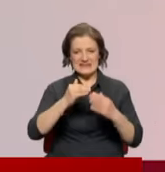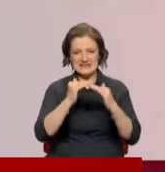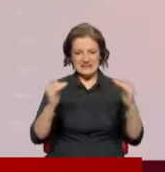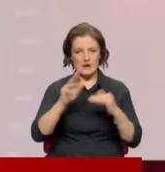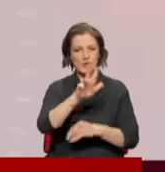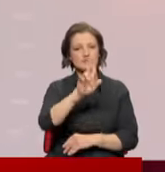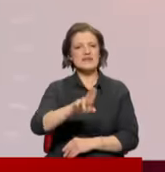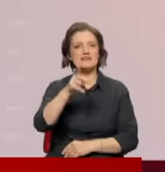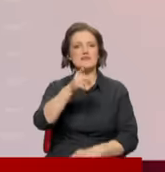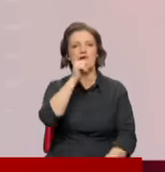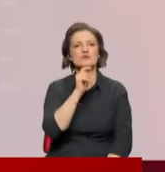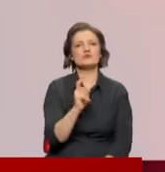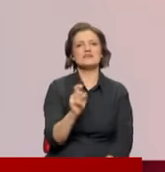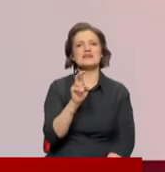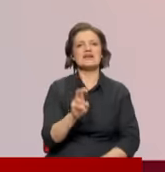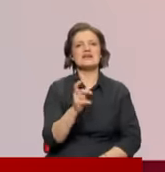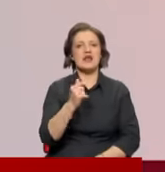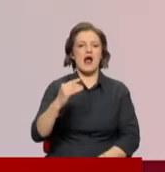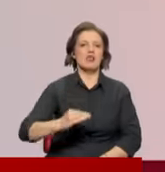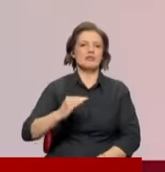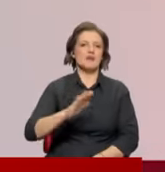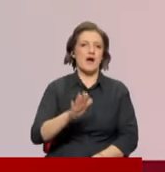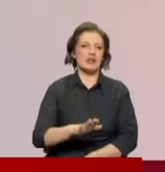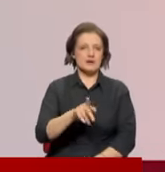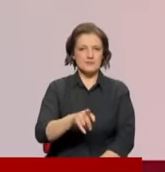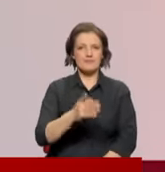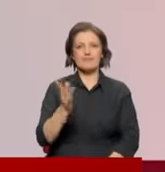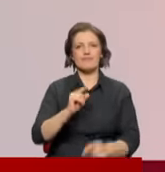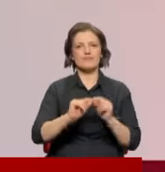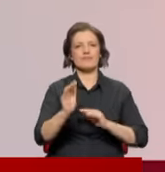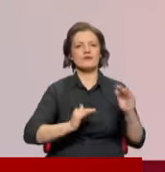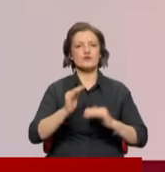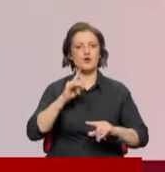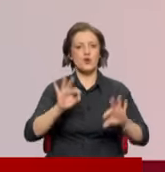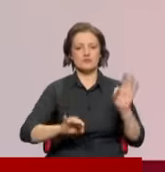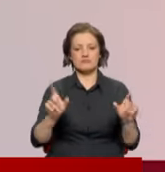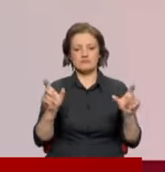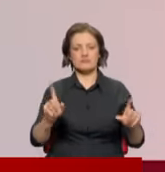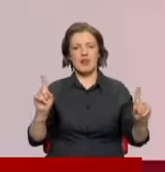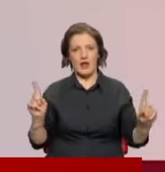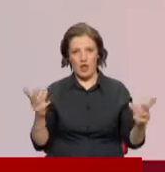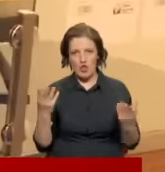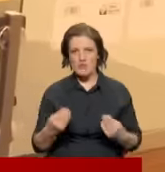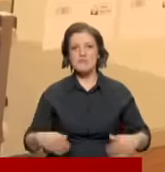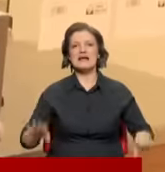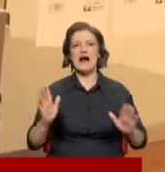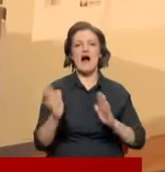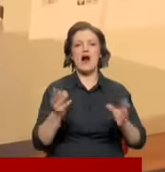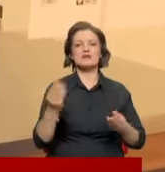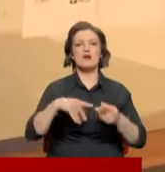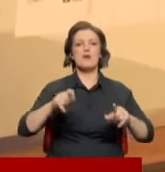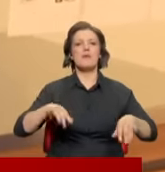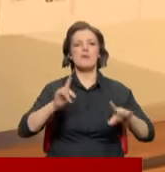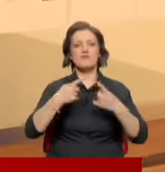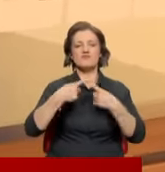sınırının 37 bin 698 lira altında kaldı. Ve enflasyon kontrol altına alınamazsa ya da ara zam yapılamazsa